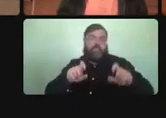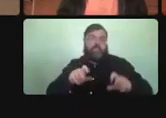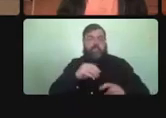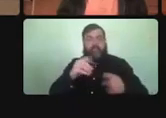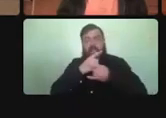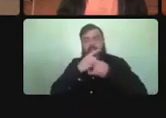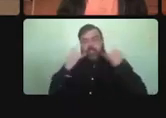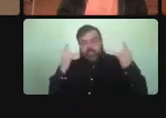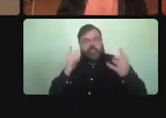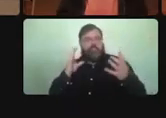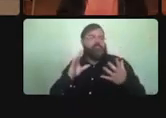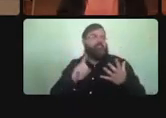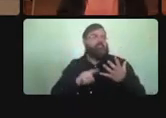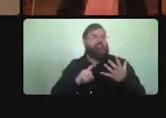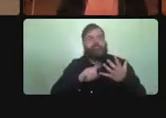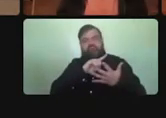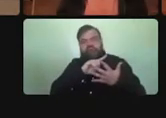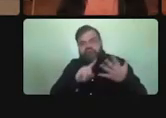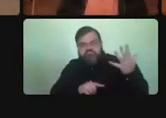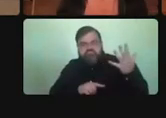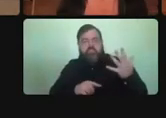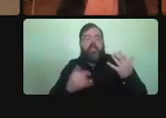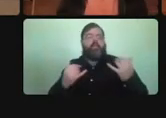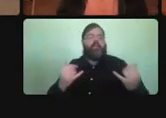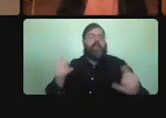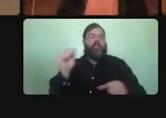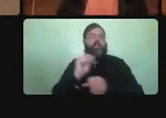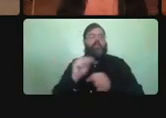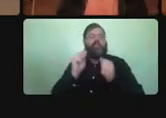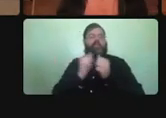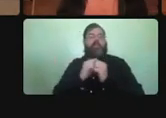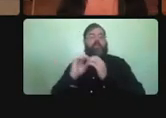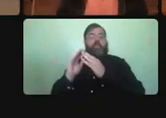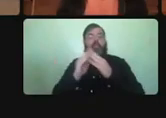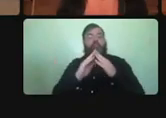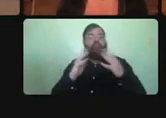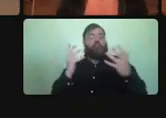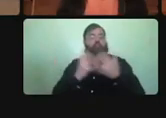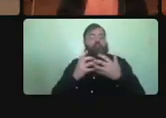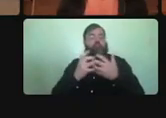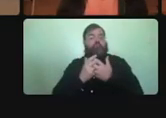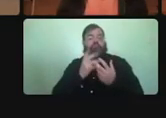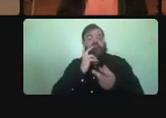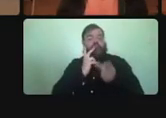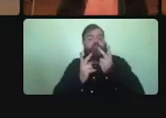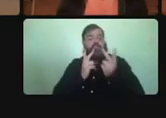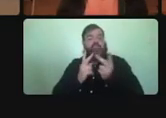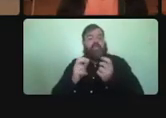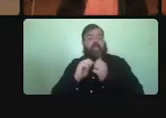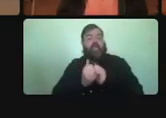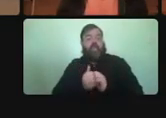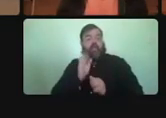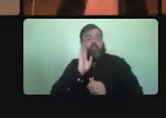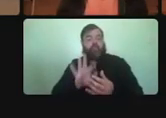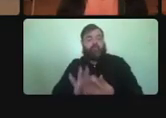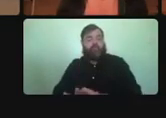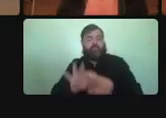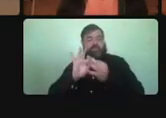Na pia tutazingatia mikakati inayohusiana na COVID-19 kama vile barakoa na